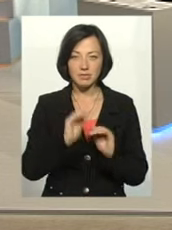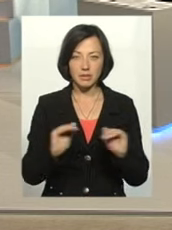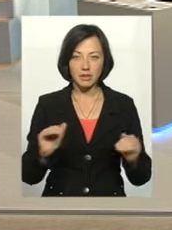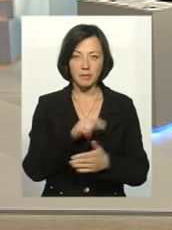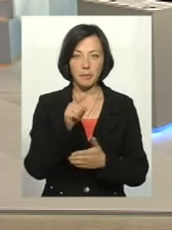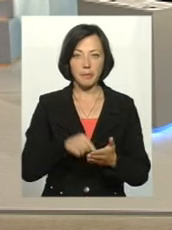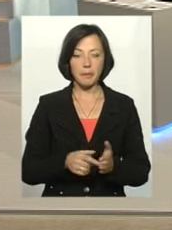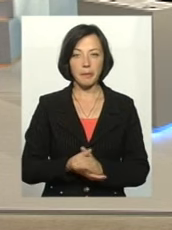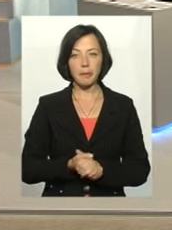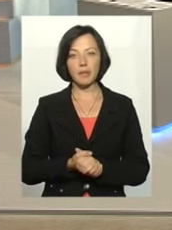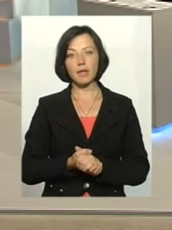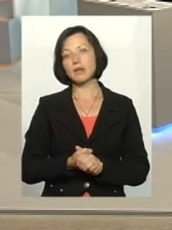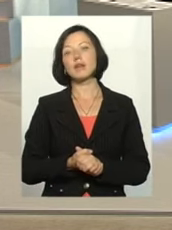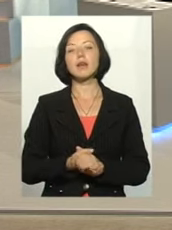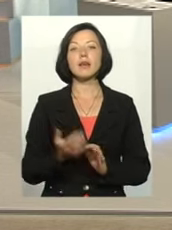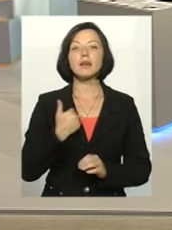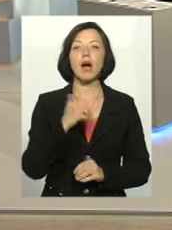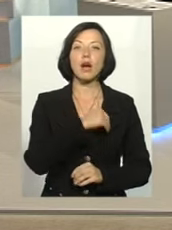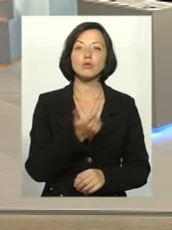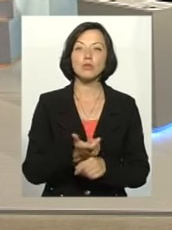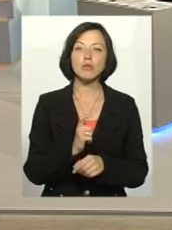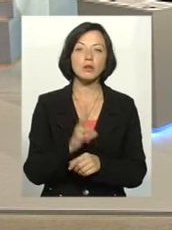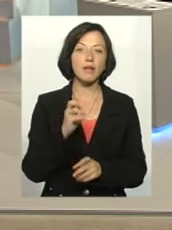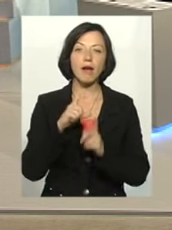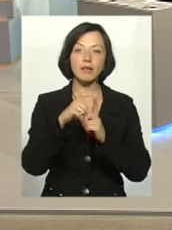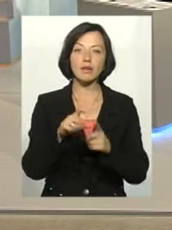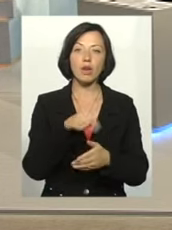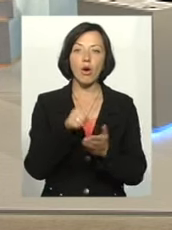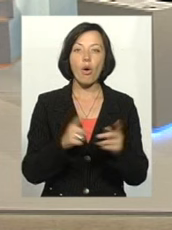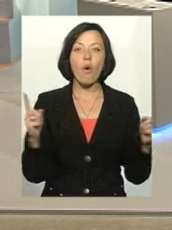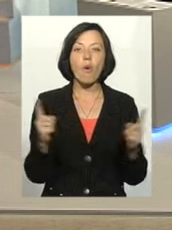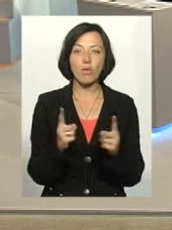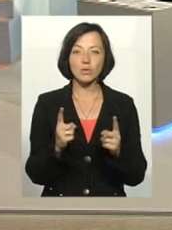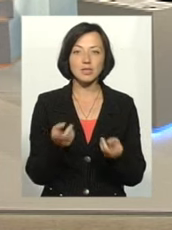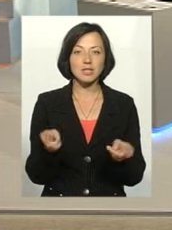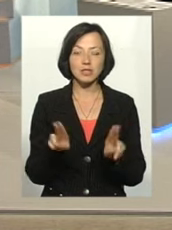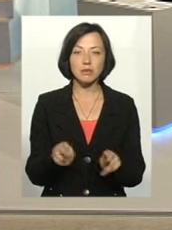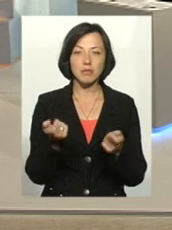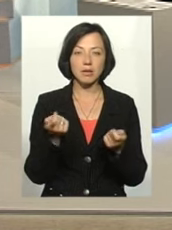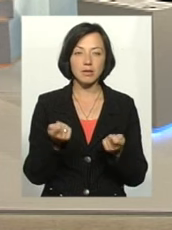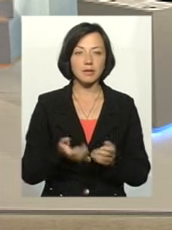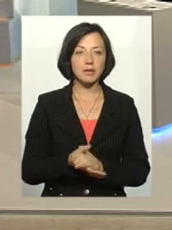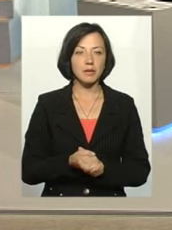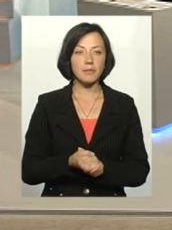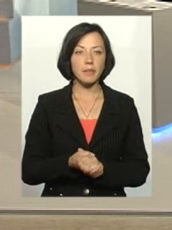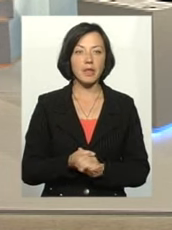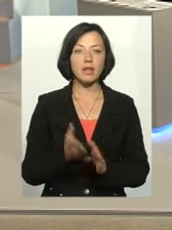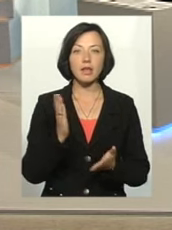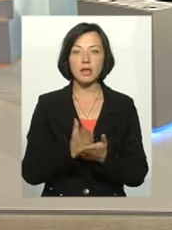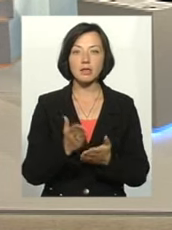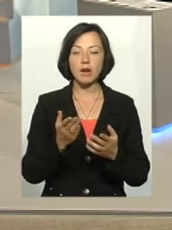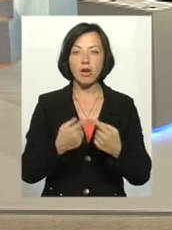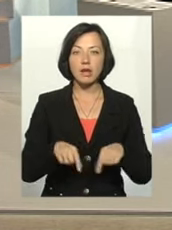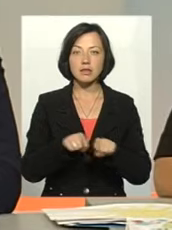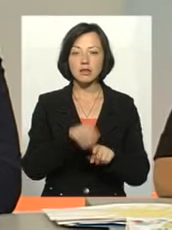я, наверное, хочу больше не ответить на вопрос, дуже а призвать коротко, организации, которые уже работают